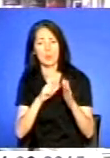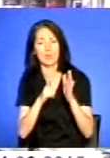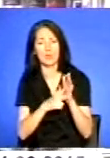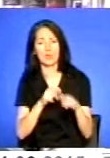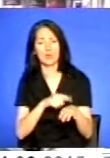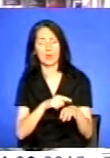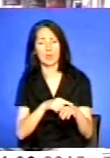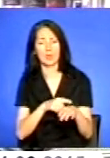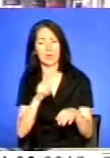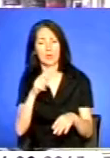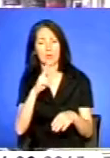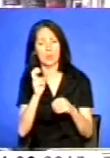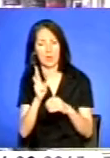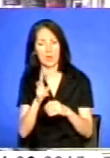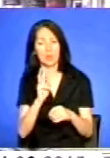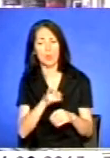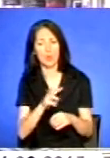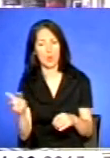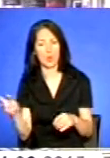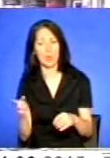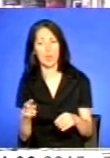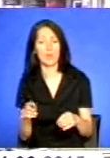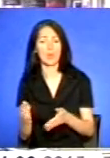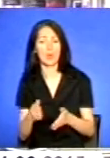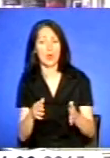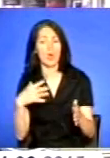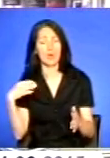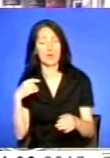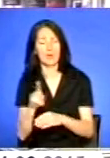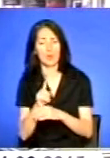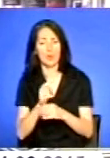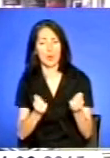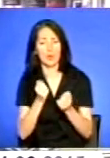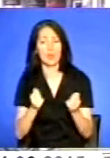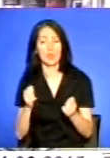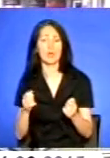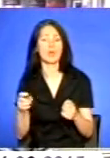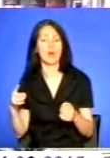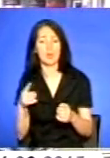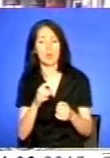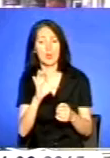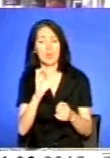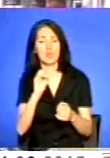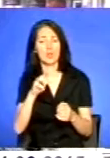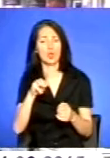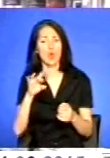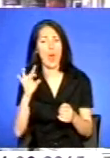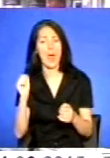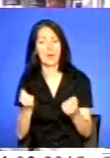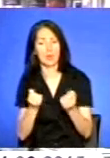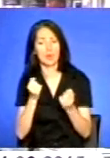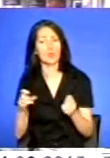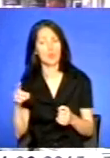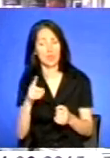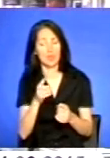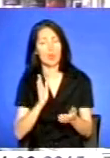18 години, на 112 кілометрі автодороги Львів-Тернопіль, водій автомобіля Citroen Berlingo, керуючи транспортним засобом,